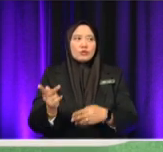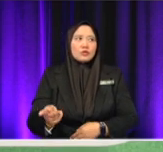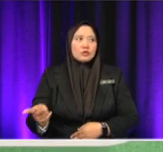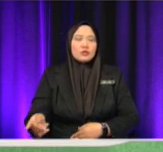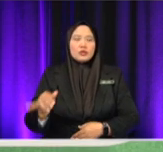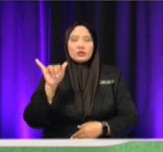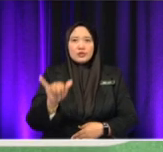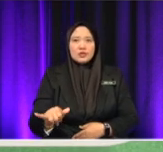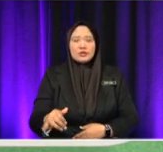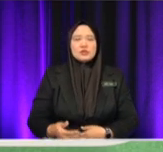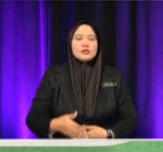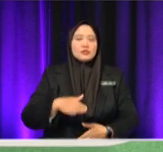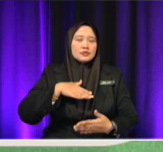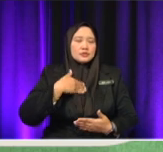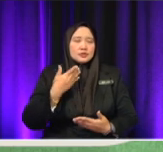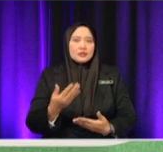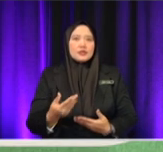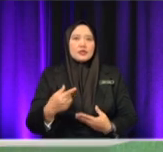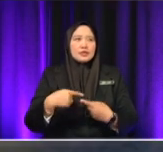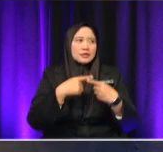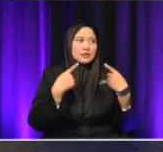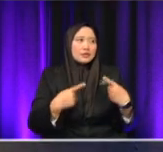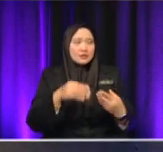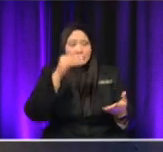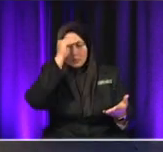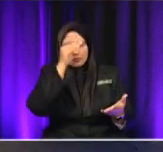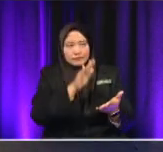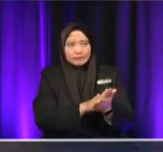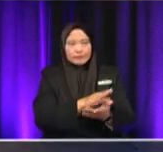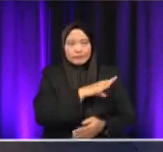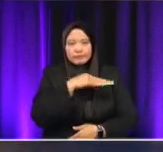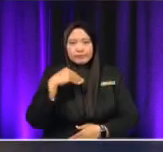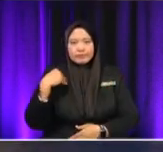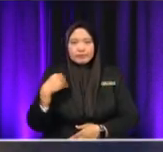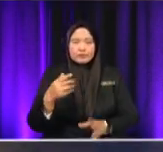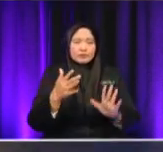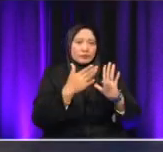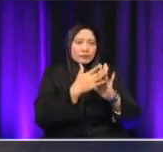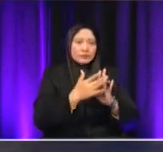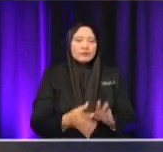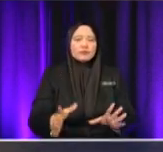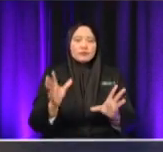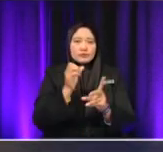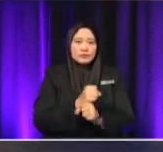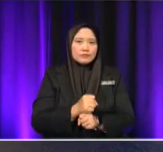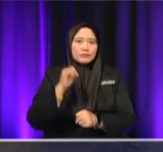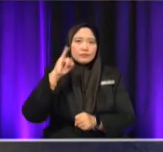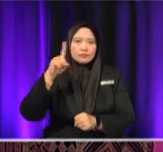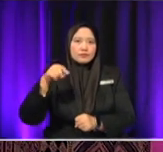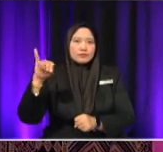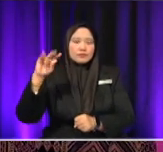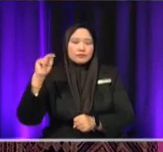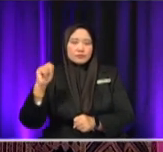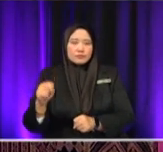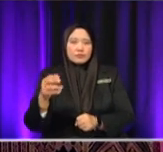suami sebelum keluar rumah kita lihat di sini ya satu situasi yang sudah sediakan Oke kita lihat di situ